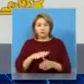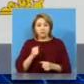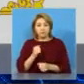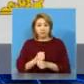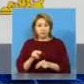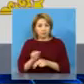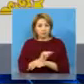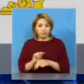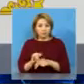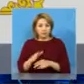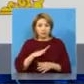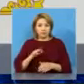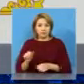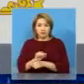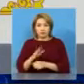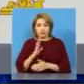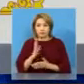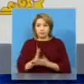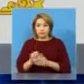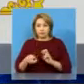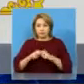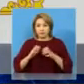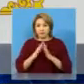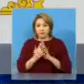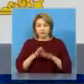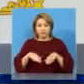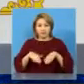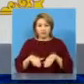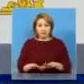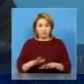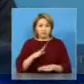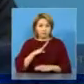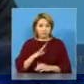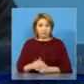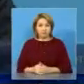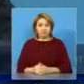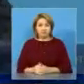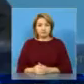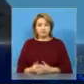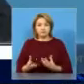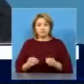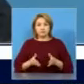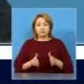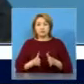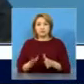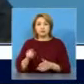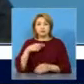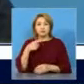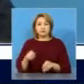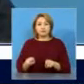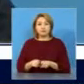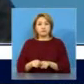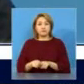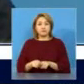кезде қоғамдық көлікте жүрген болар еді. Сөйтіп ауылдың проблемасы бір мәселе шешілген болар еді. Жол мәселесін тағы да айттыңыз. Оны да